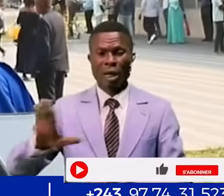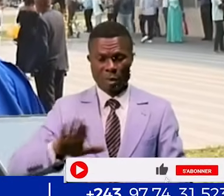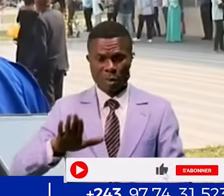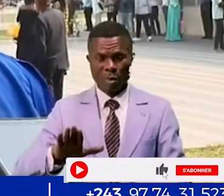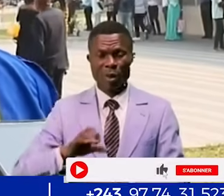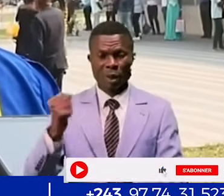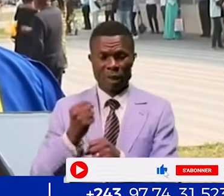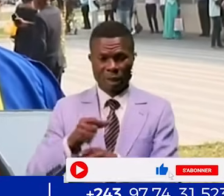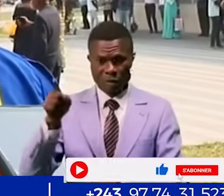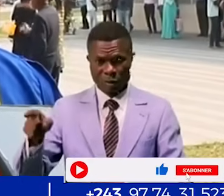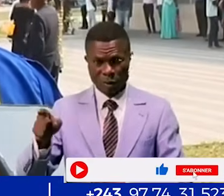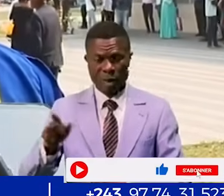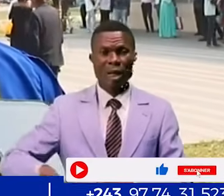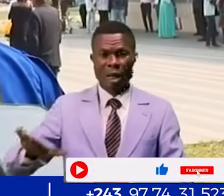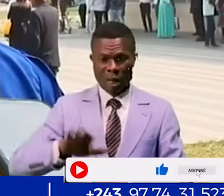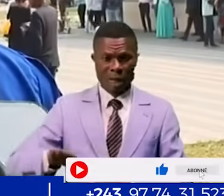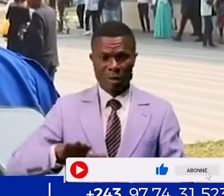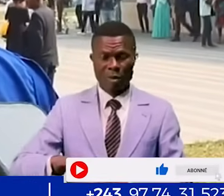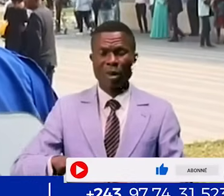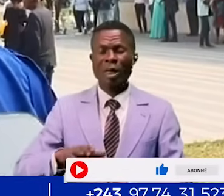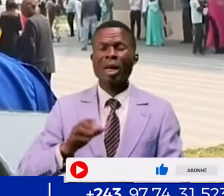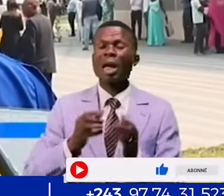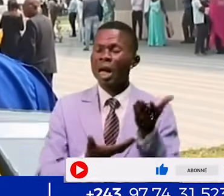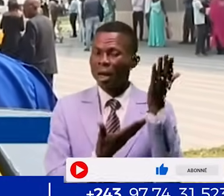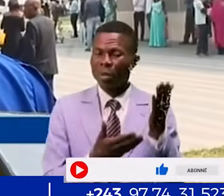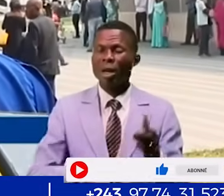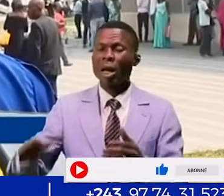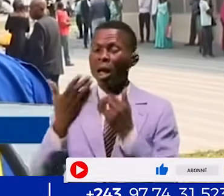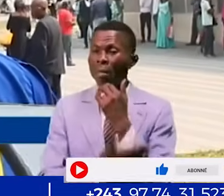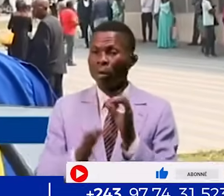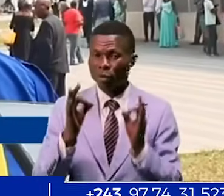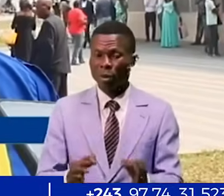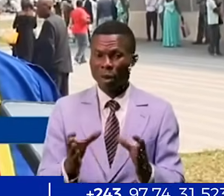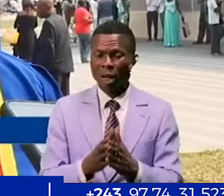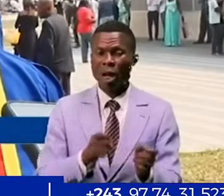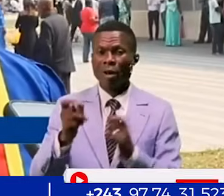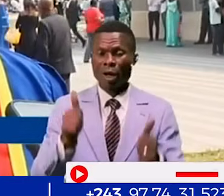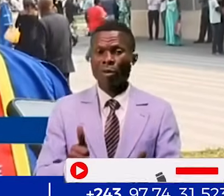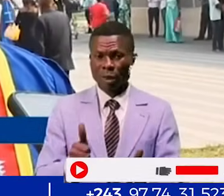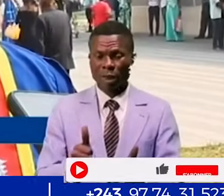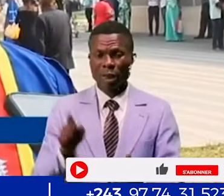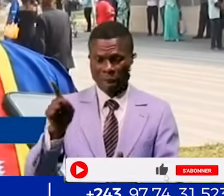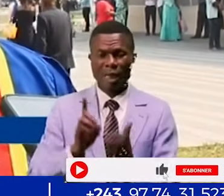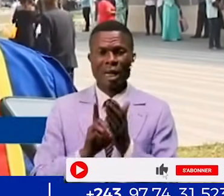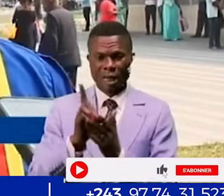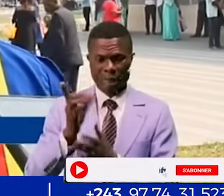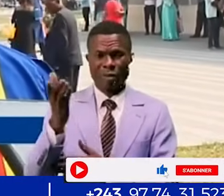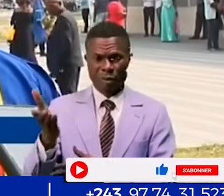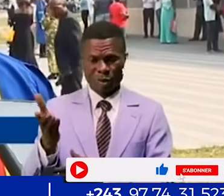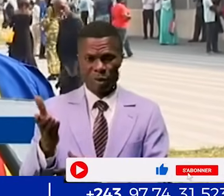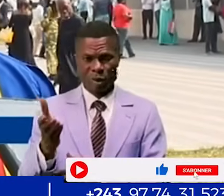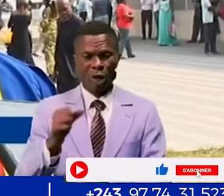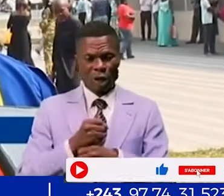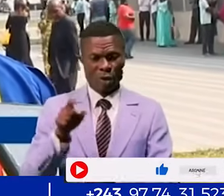notre étude, c'est un pays qui a émergé, un pays pauvre. Mais avec la bonne gouvernance, il y a équilibre